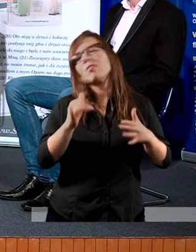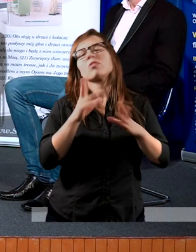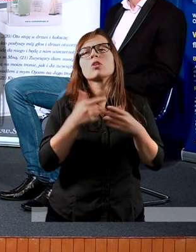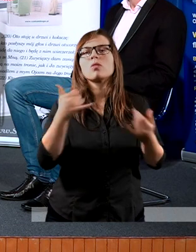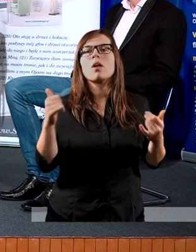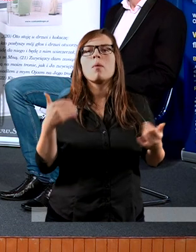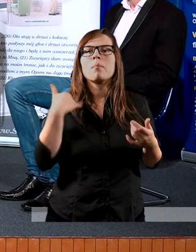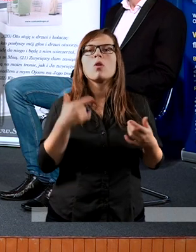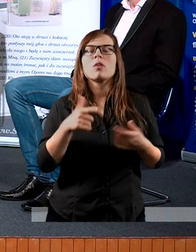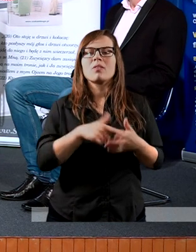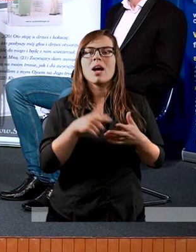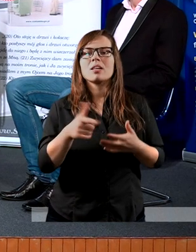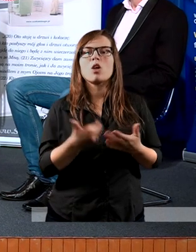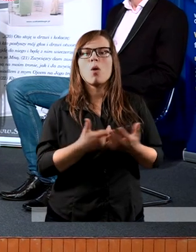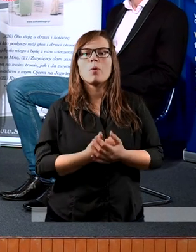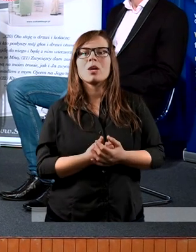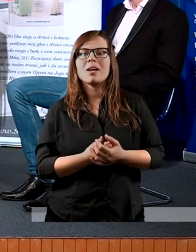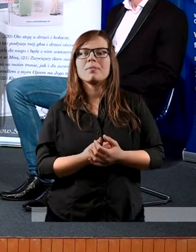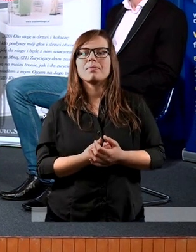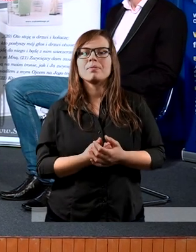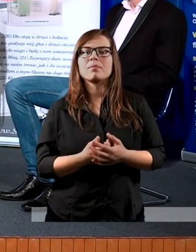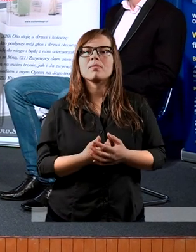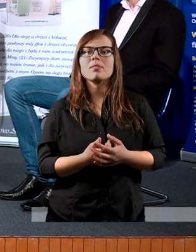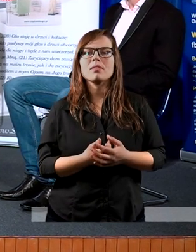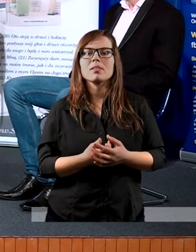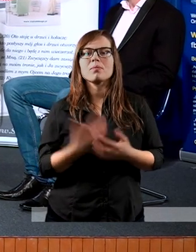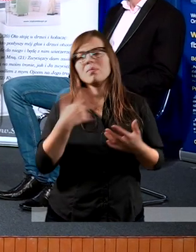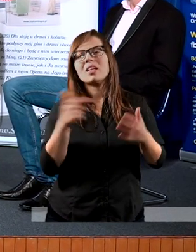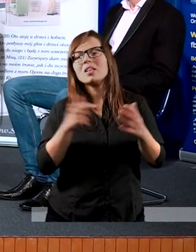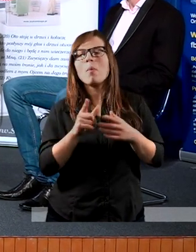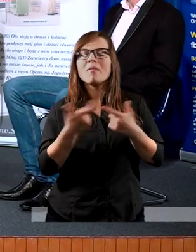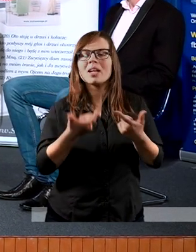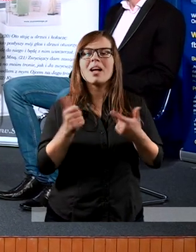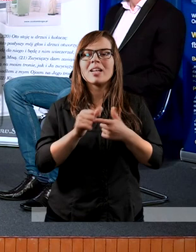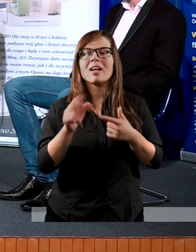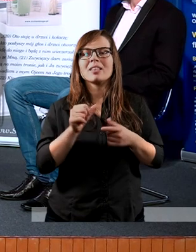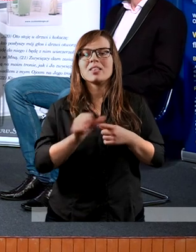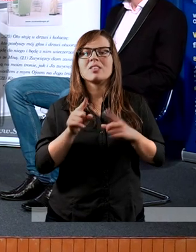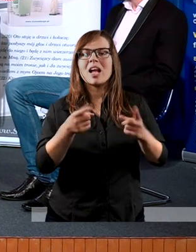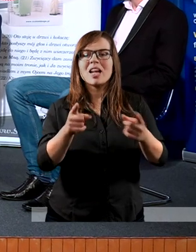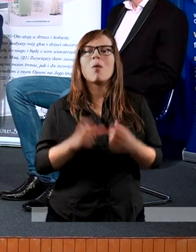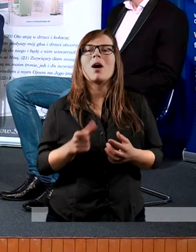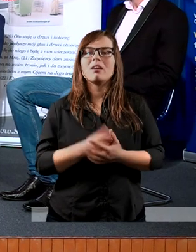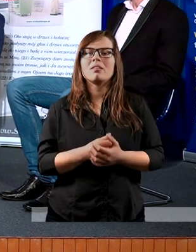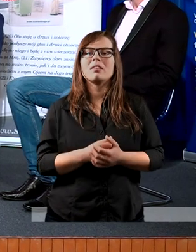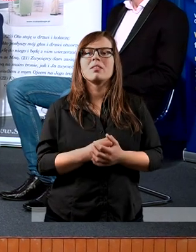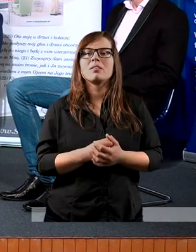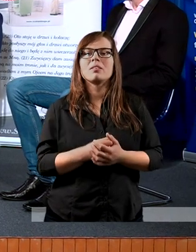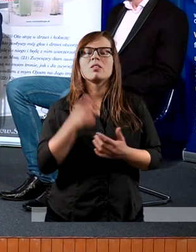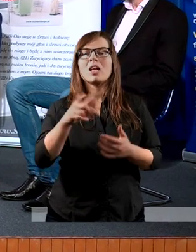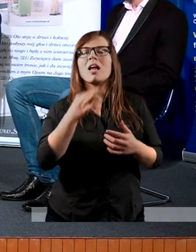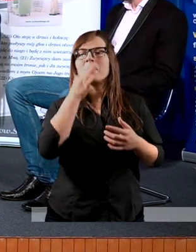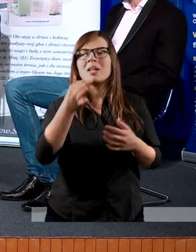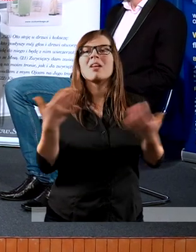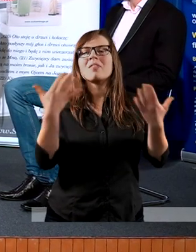ewoluowały, jeżeli w ogóle mogą ewoluować przykazania. Przynajmniej nie powinny, ale coś tam się z nimi podziało trochę. Okej, przechodzimy do następnego